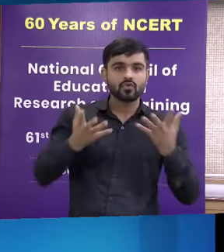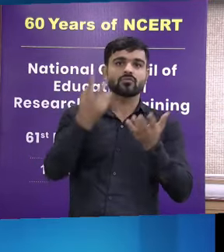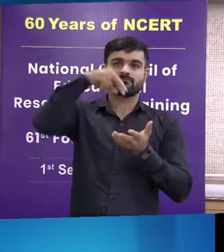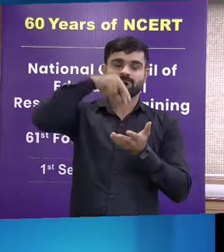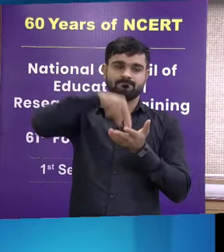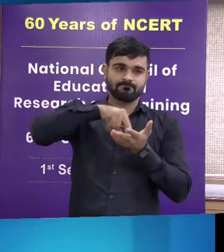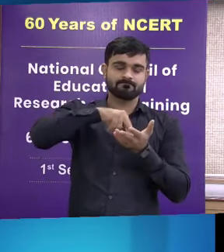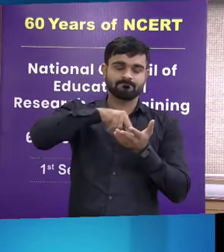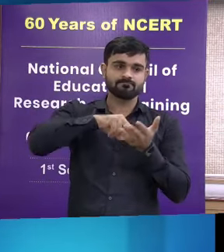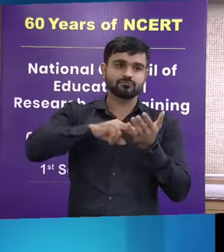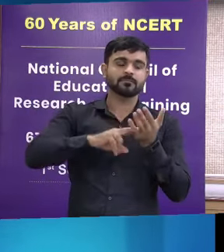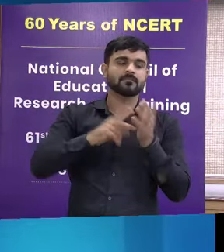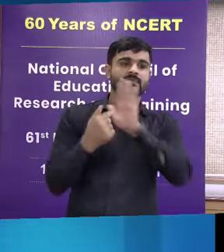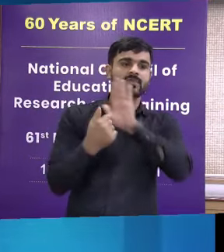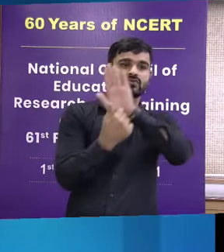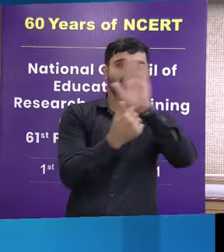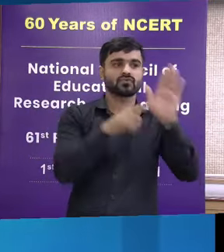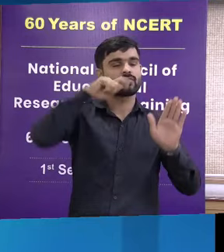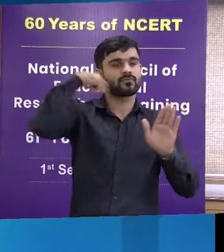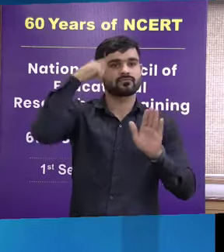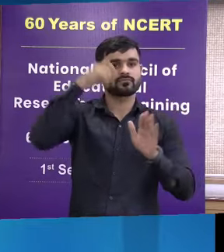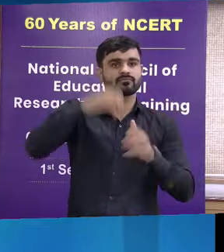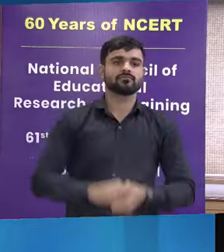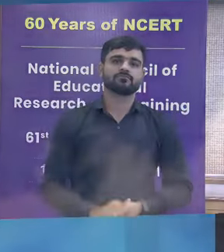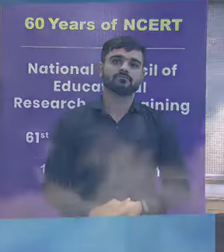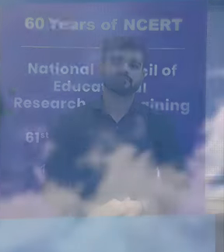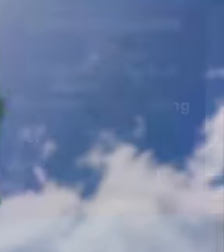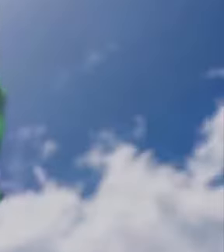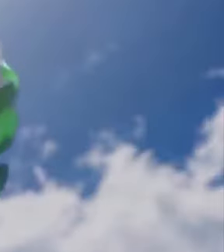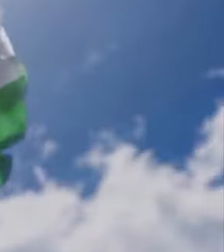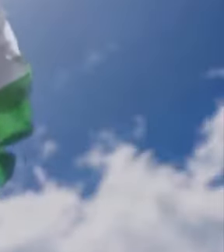of nation and show unity as always.